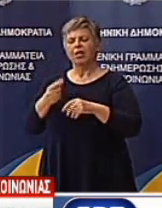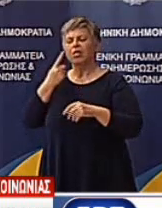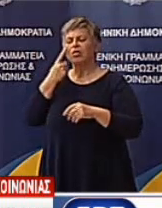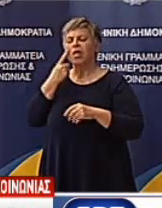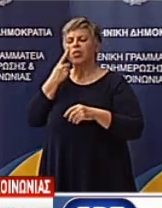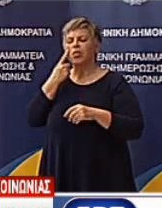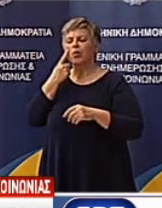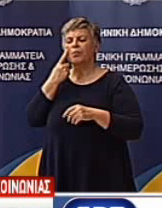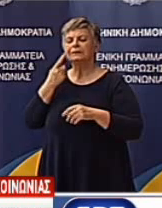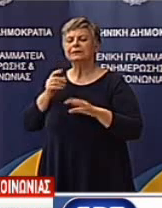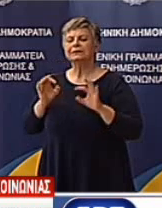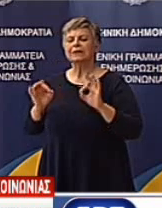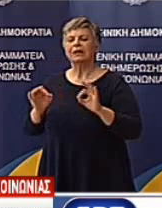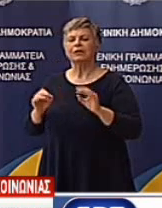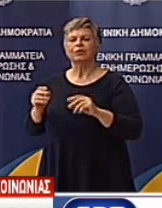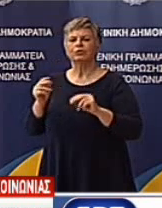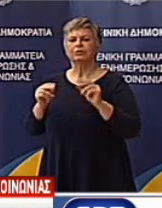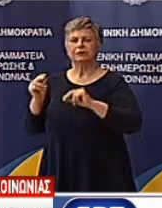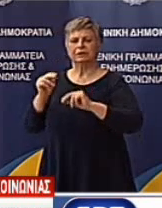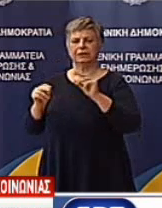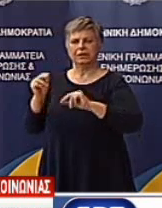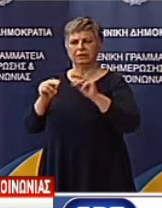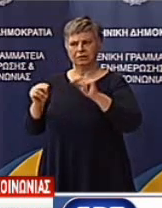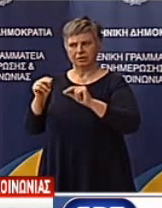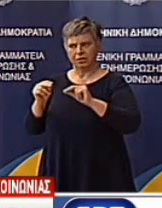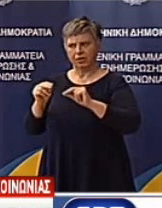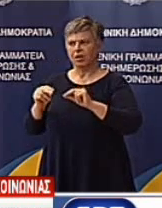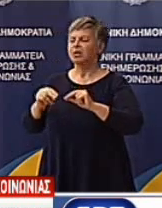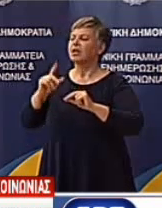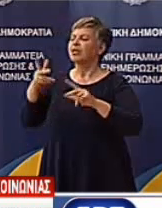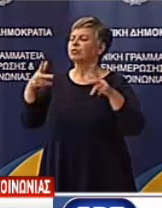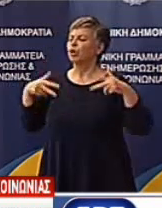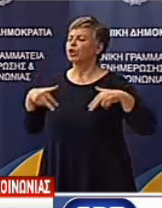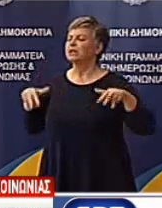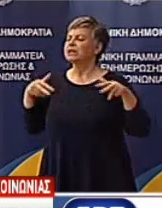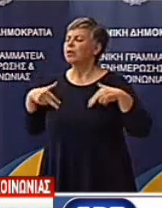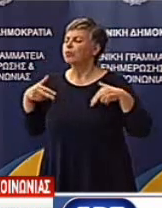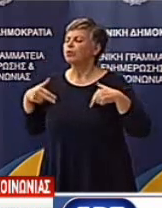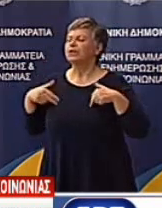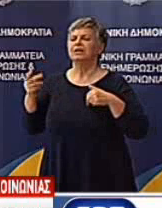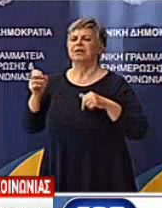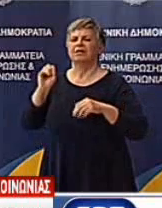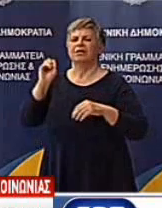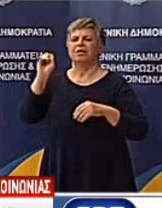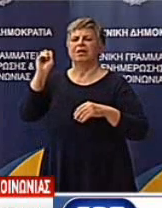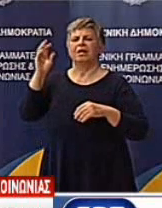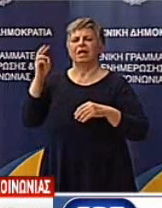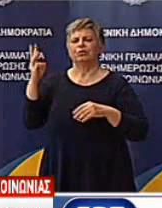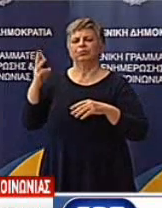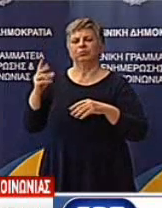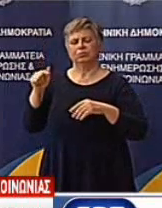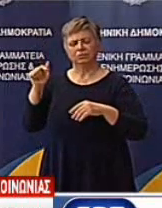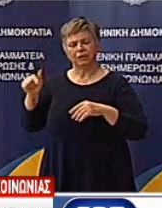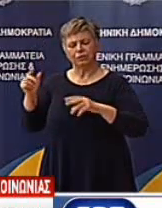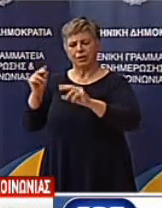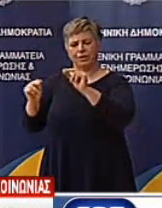των θεσμών με τους αντίστοιχους υπουργούς. Στη συνέχεια θα φύγουν για περίπου μια εβδομάδα και